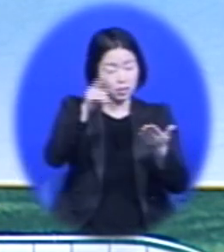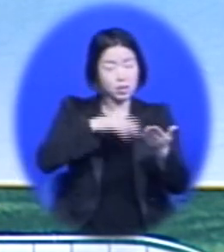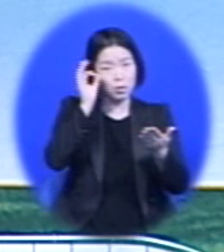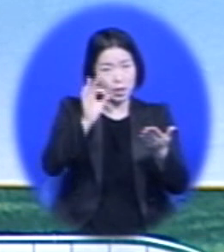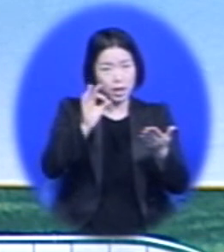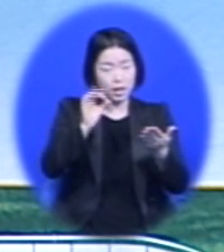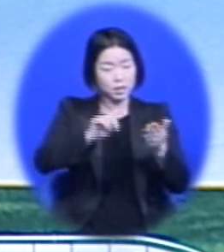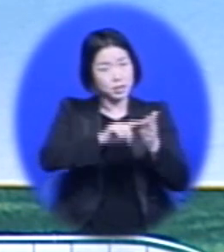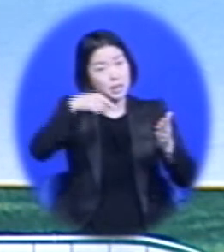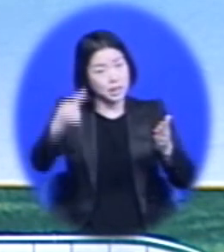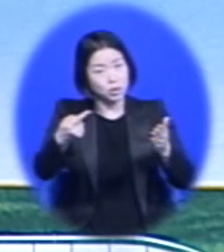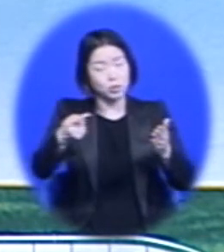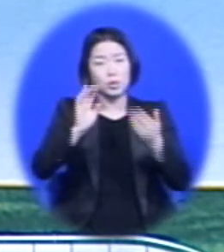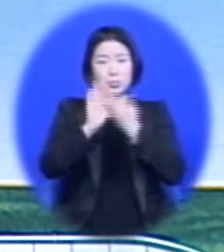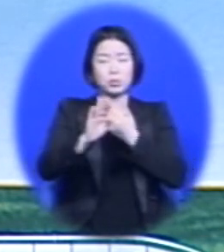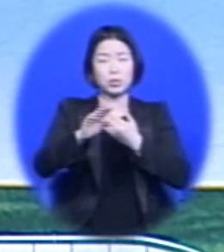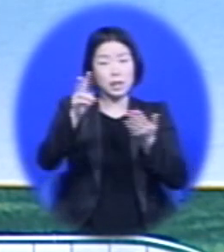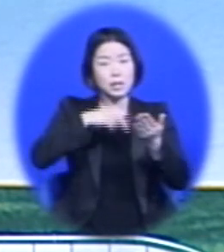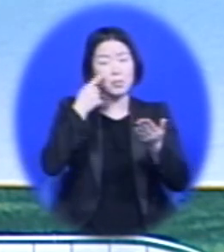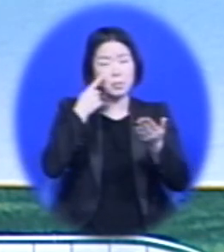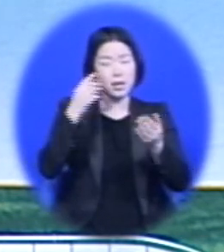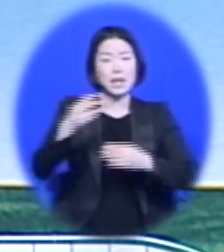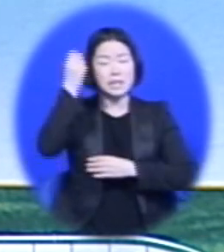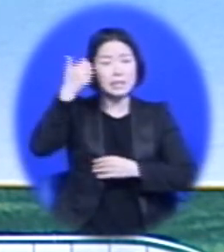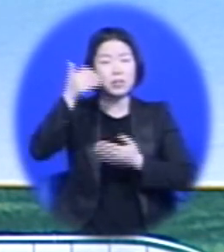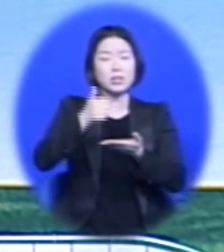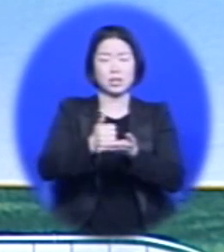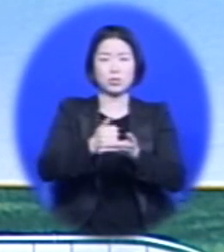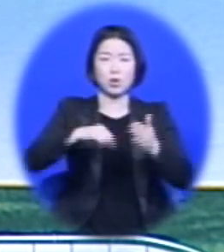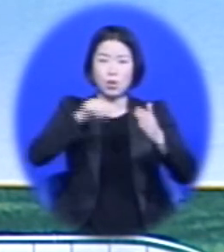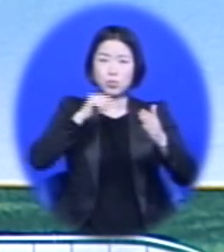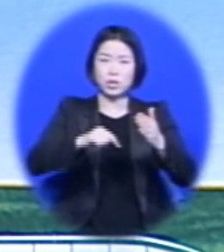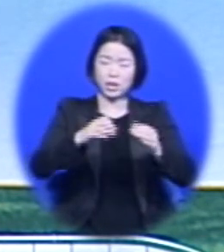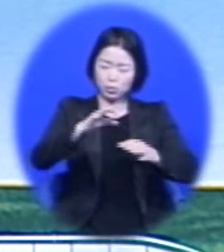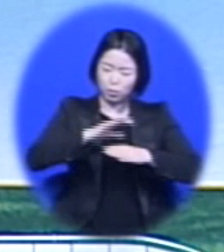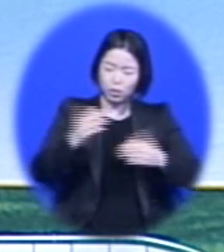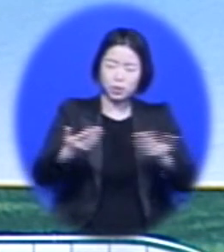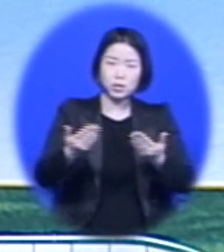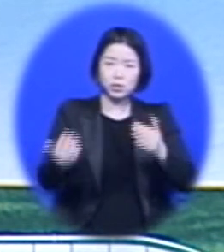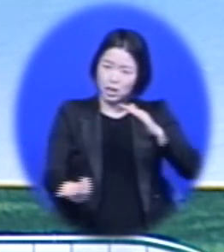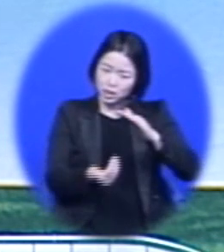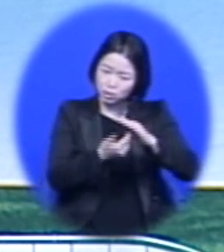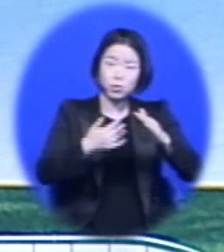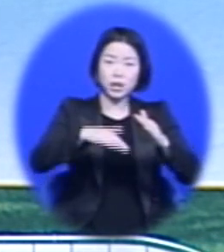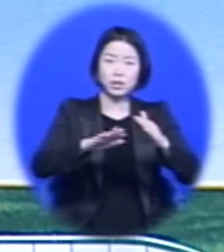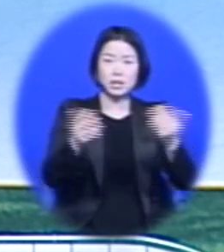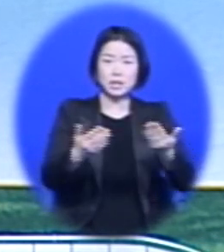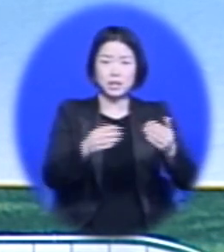부분부터, 이후부터 성령님께서 우리 안에 얼마나 놀라운 일을 이루어 가시는지가 계속